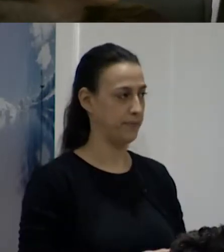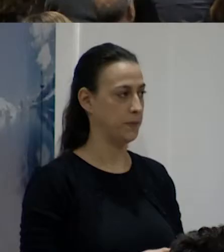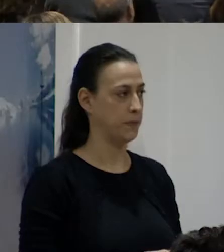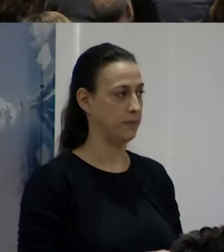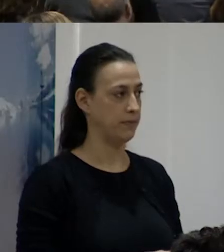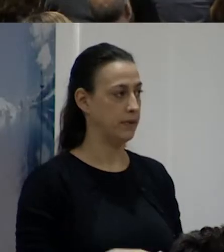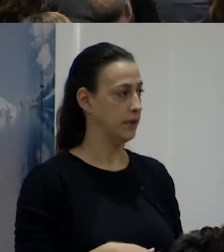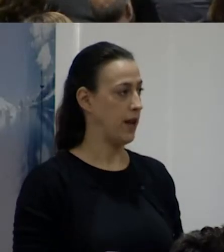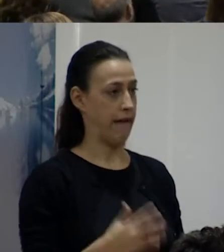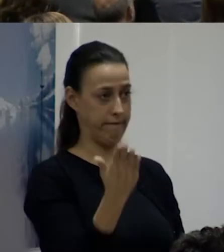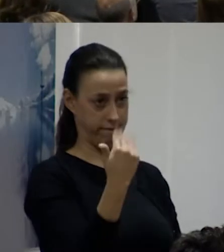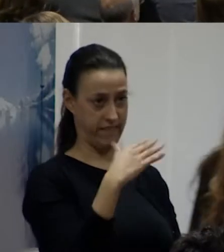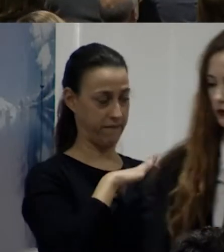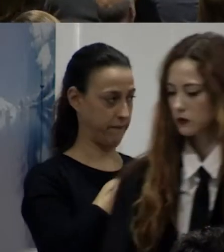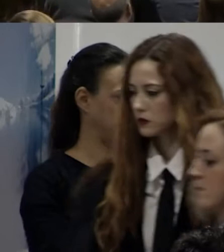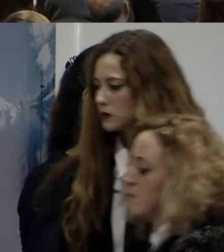Acosteu-vos.